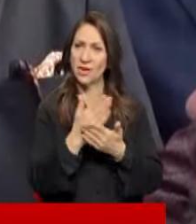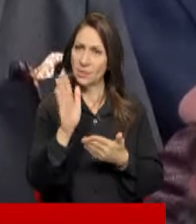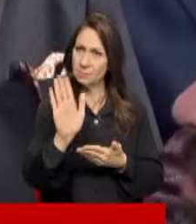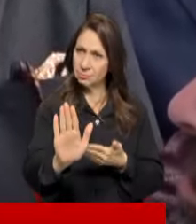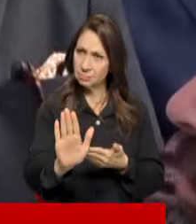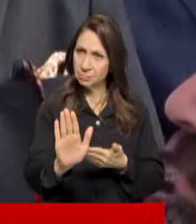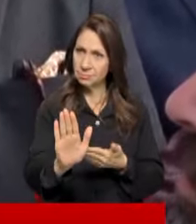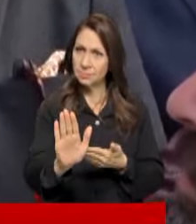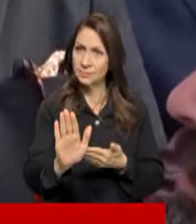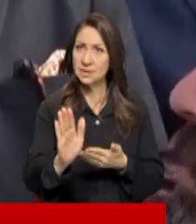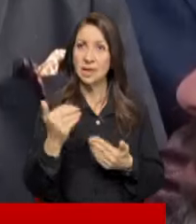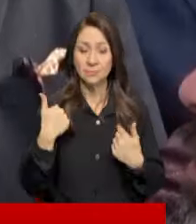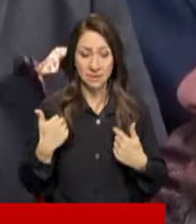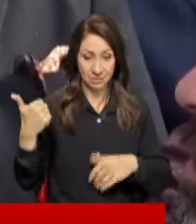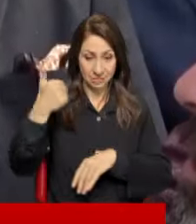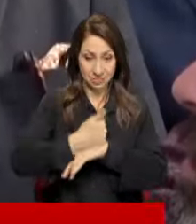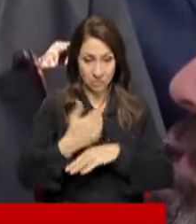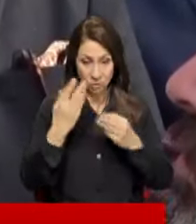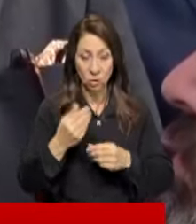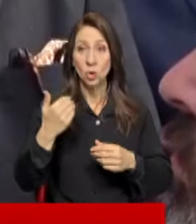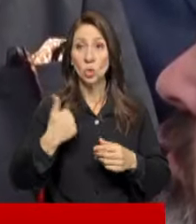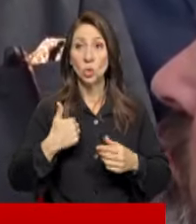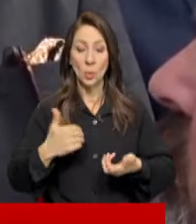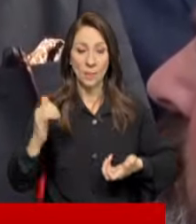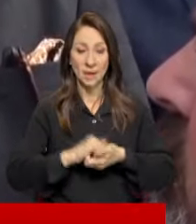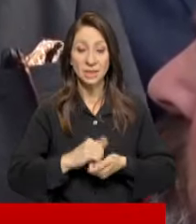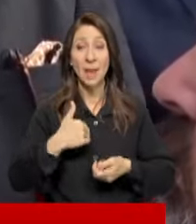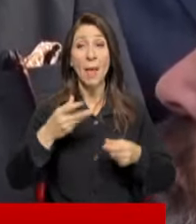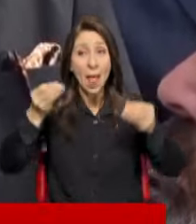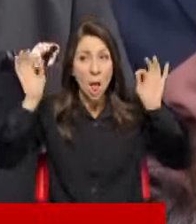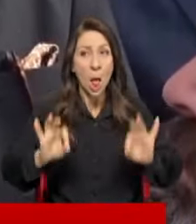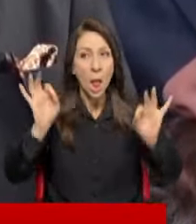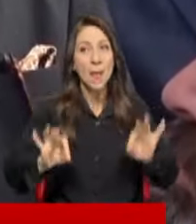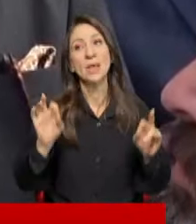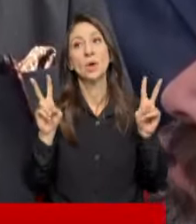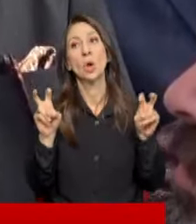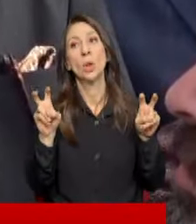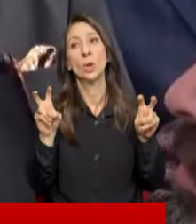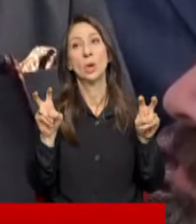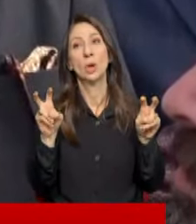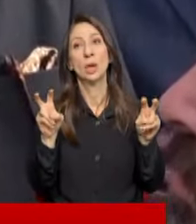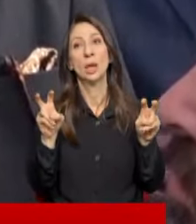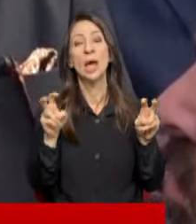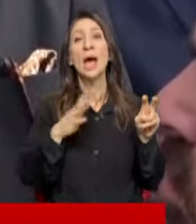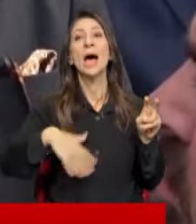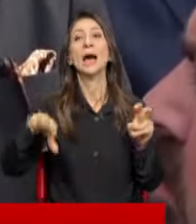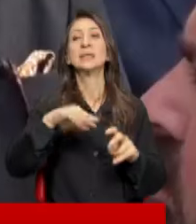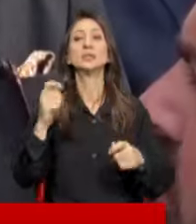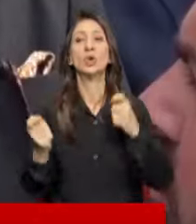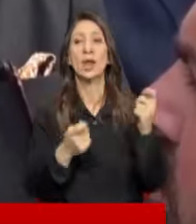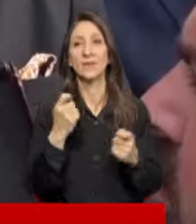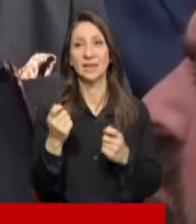etsinler. Geldiğimiz zaman kurum barışı benim en çok önemsediğim konuların başında geliyor. Herkes